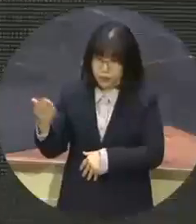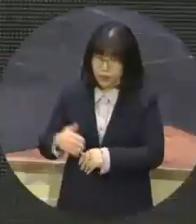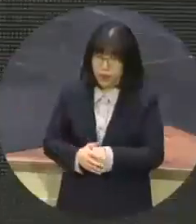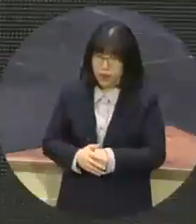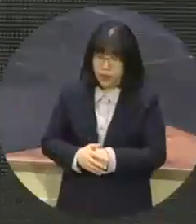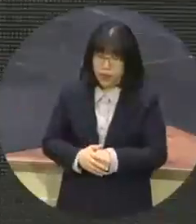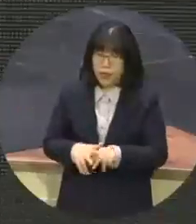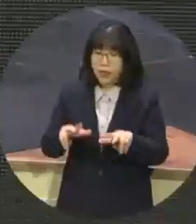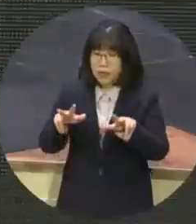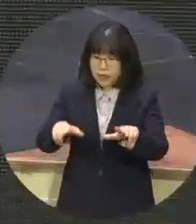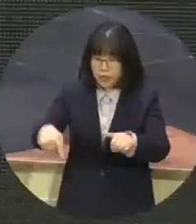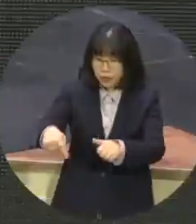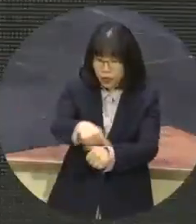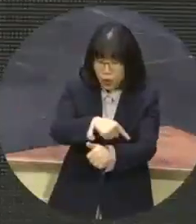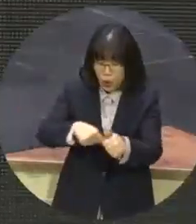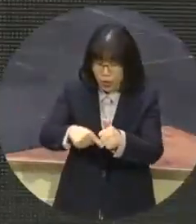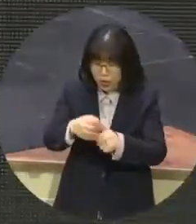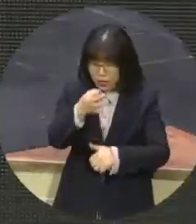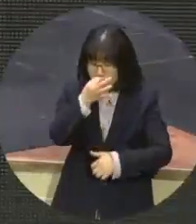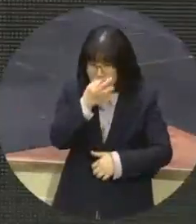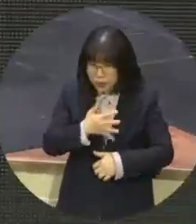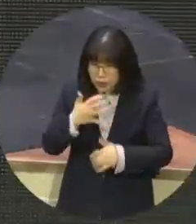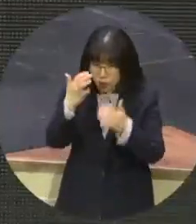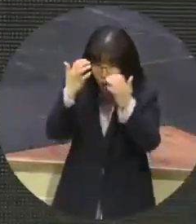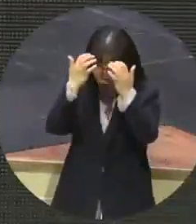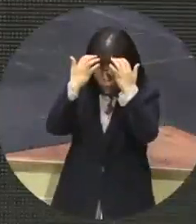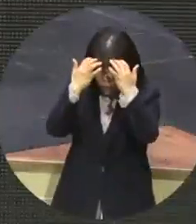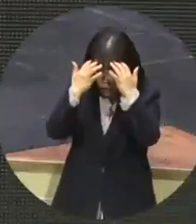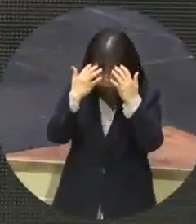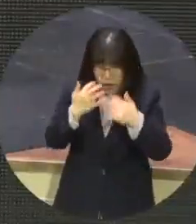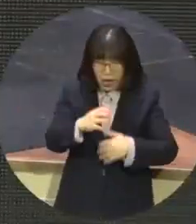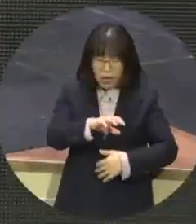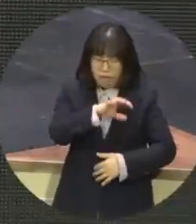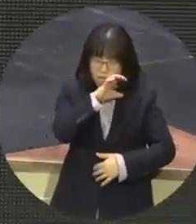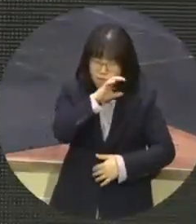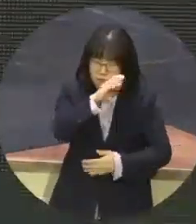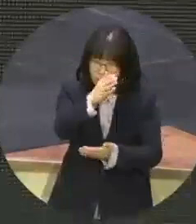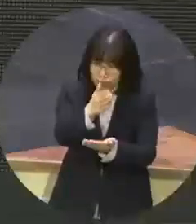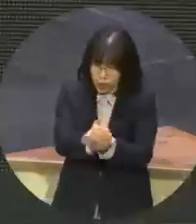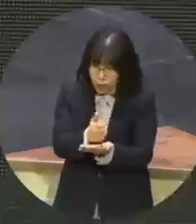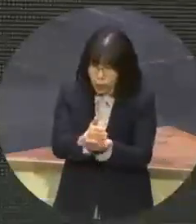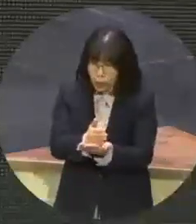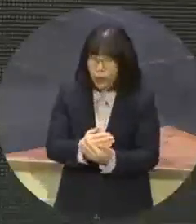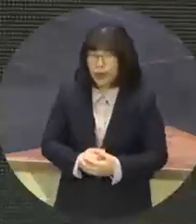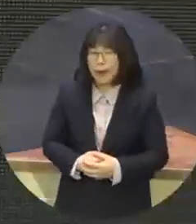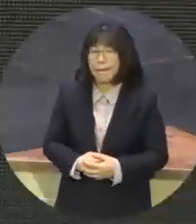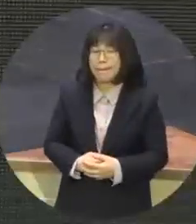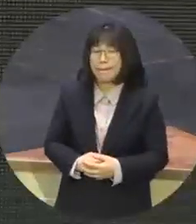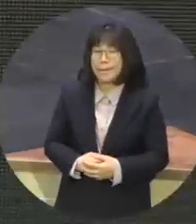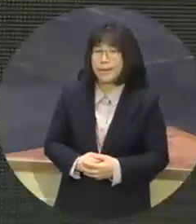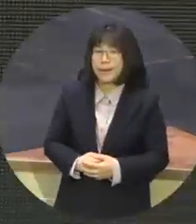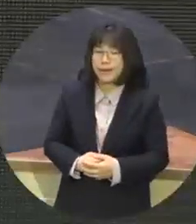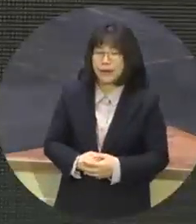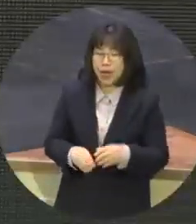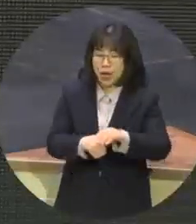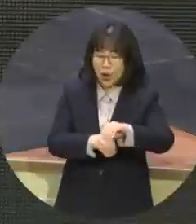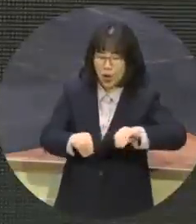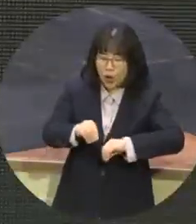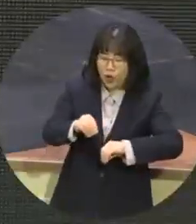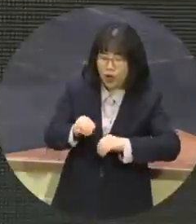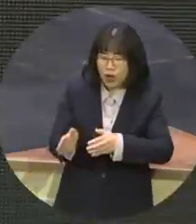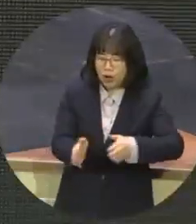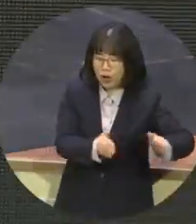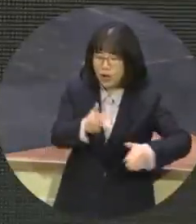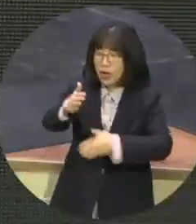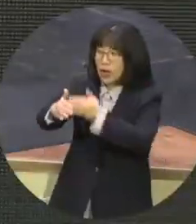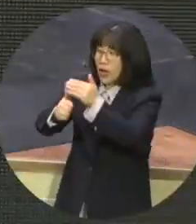눈앞의 환경이 어렵다고 내 생각과 다르다고 원망하고 불평할 것이 아니라 오히려 언약을 붙잡고